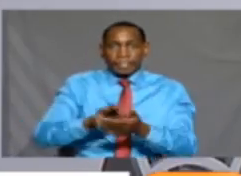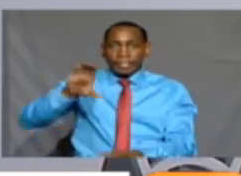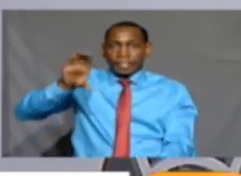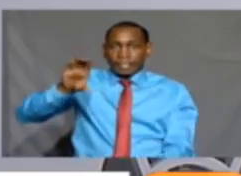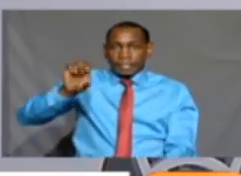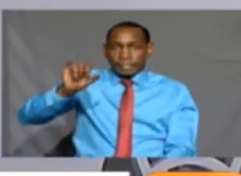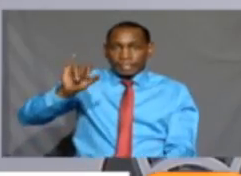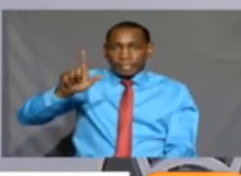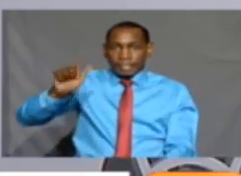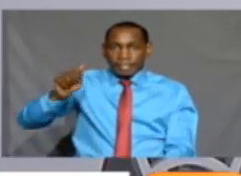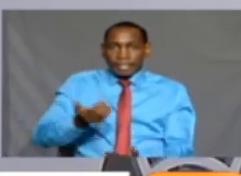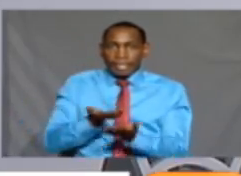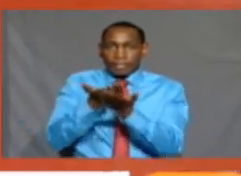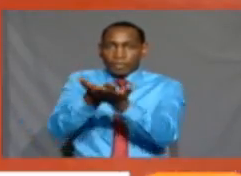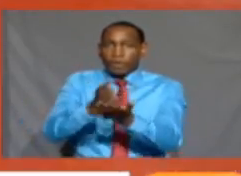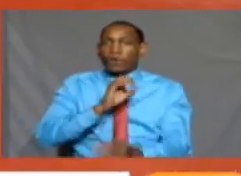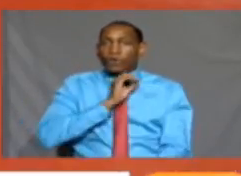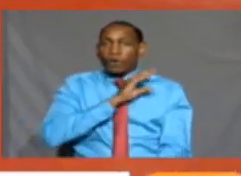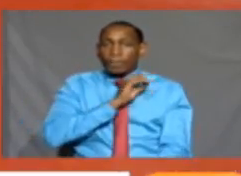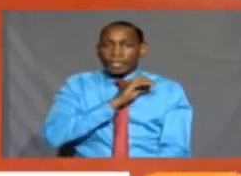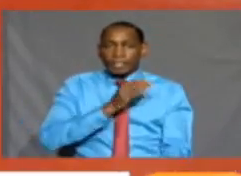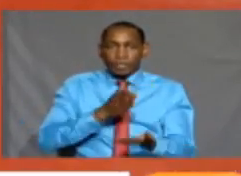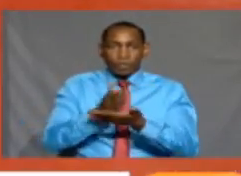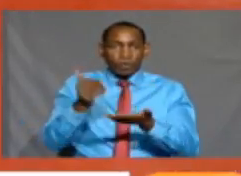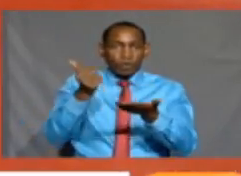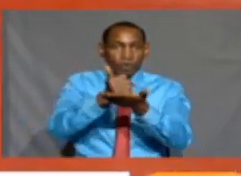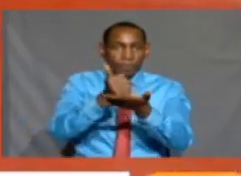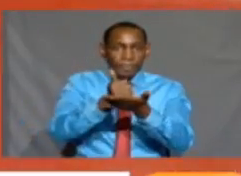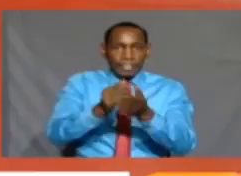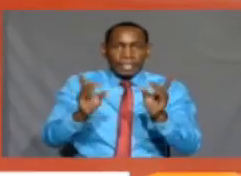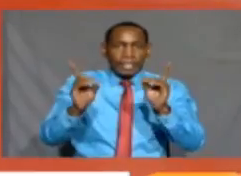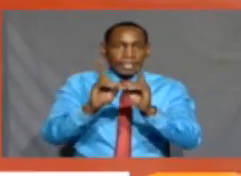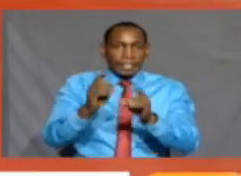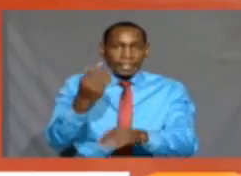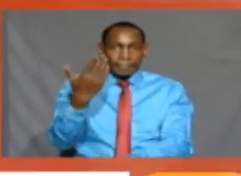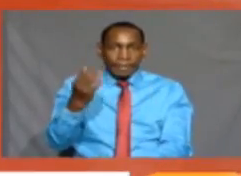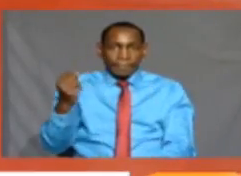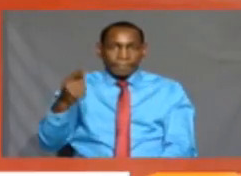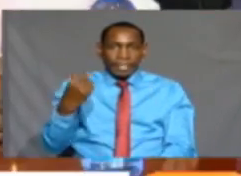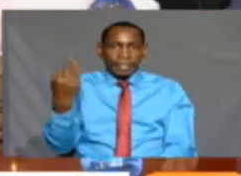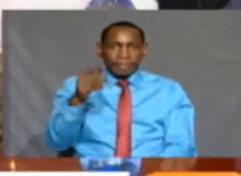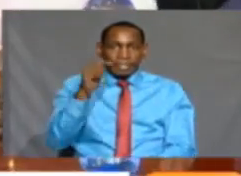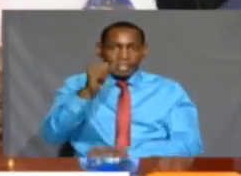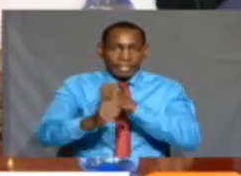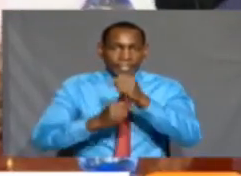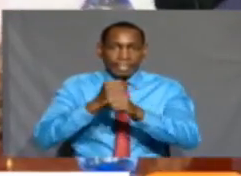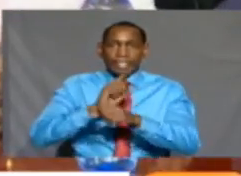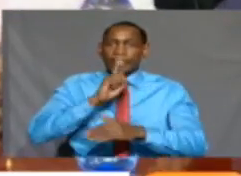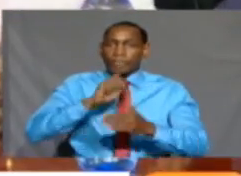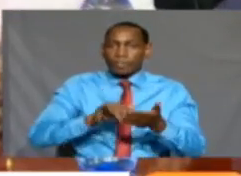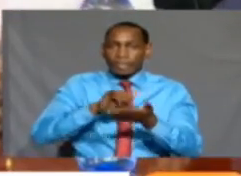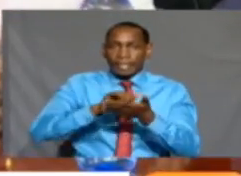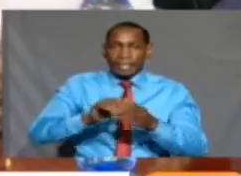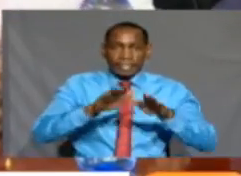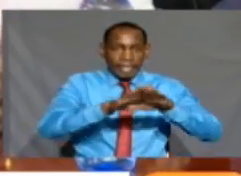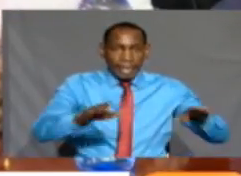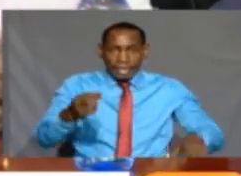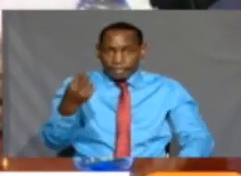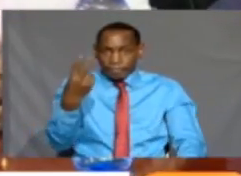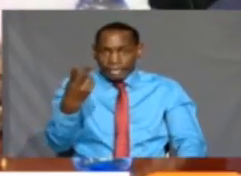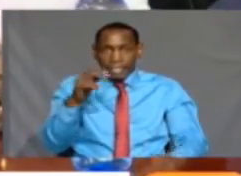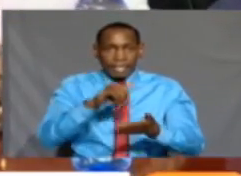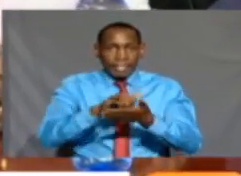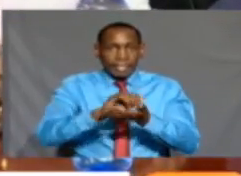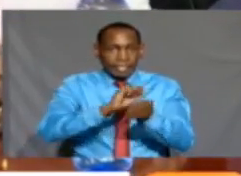Mbugwa aliwasilisha malalamishi yake katika ofisi ya Ombudsman tarehe 5 mwezi Machi mwaka huu, akidai kuwa vipande vyake vya ardhi